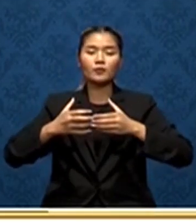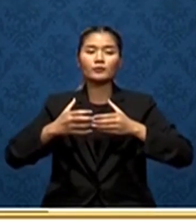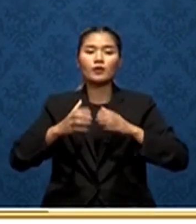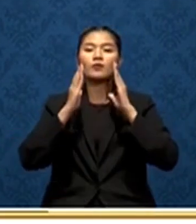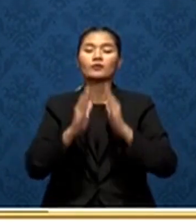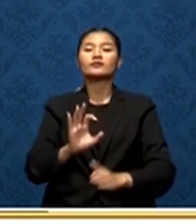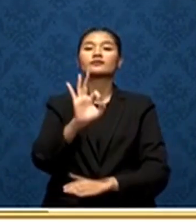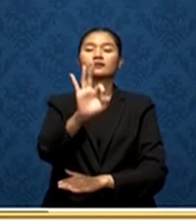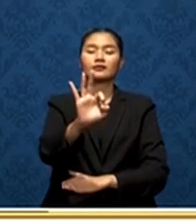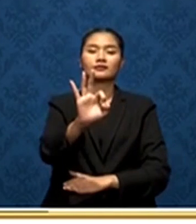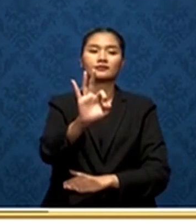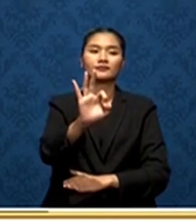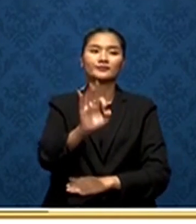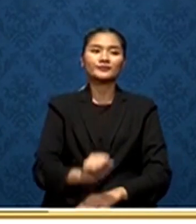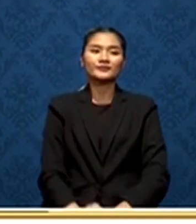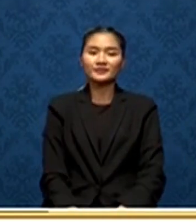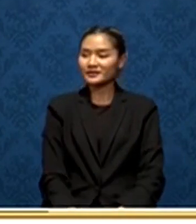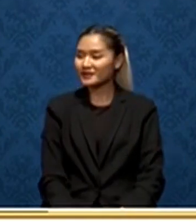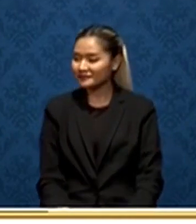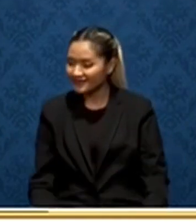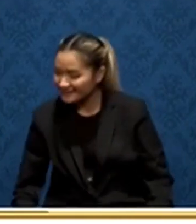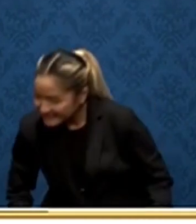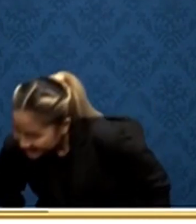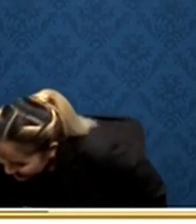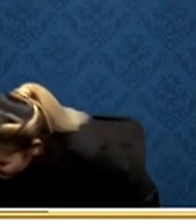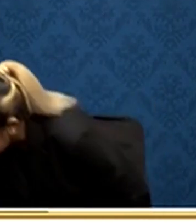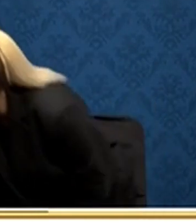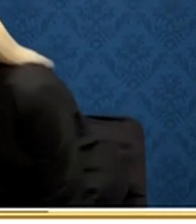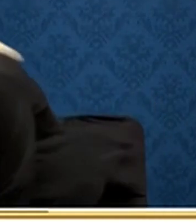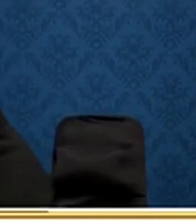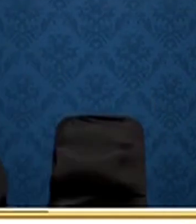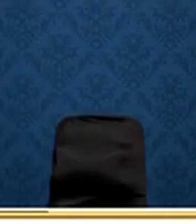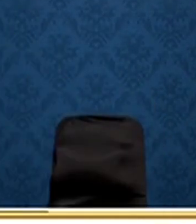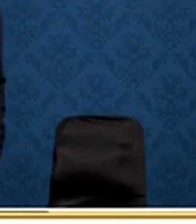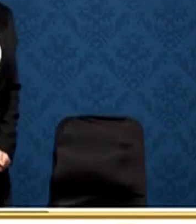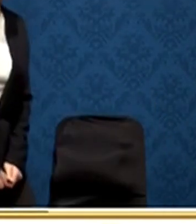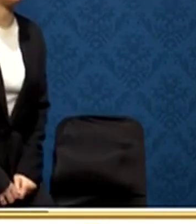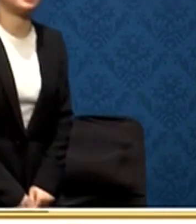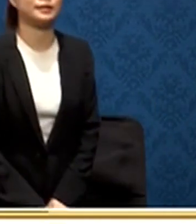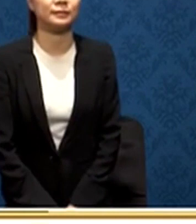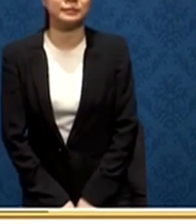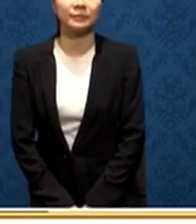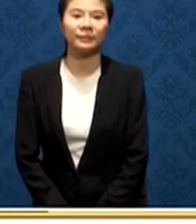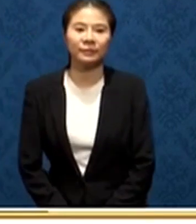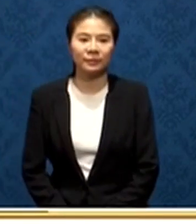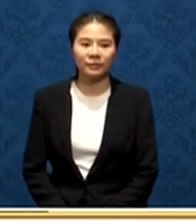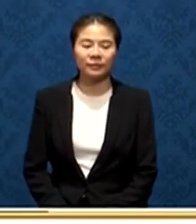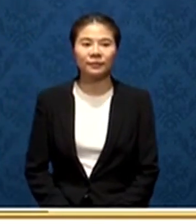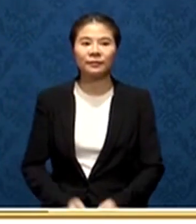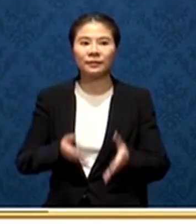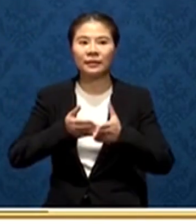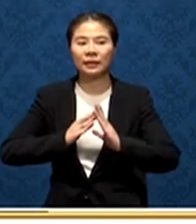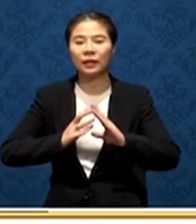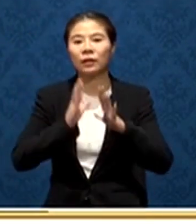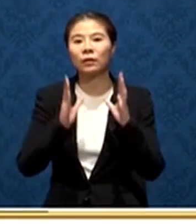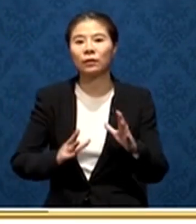9คนเมื่อชุดที่แล้วเขาตั้งกรรมการสนาม 6คนผมตั้งกรรมการสรร